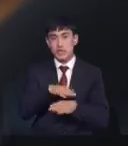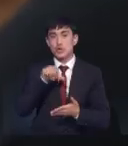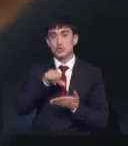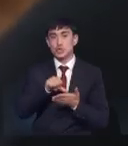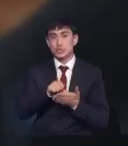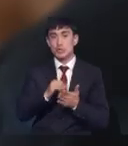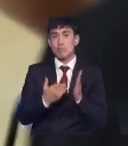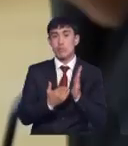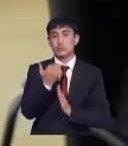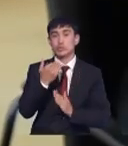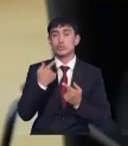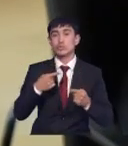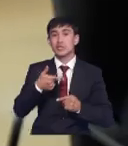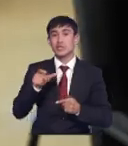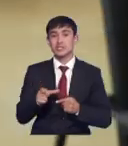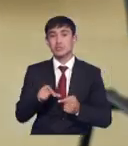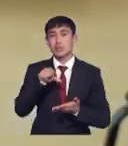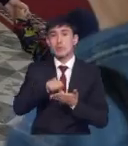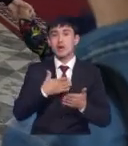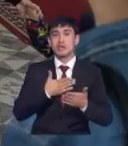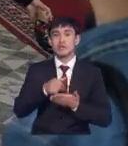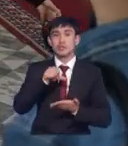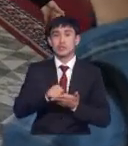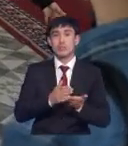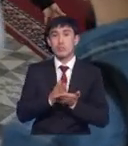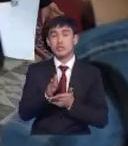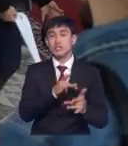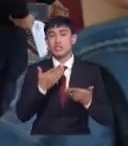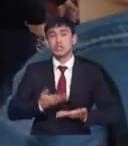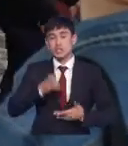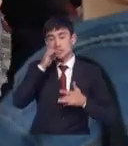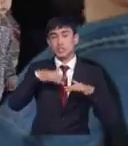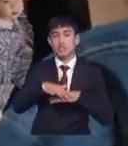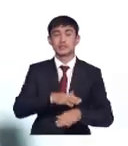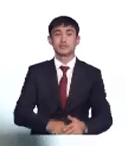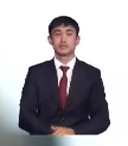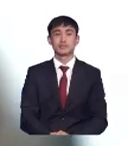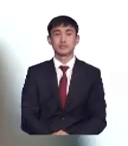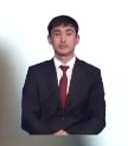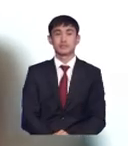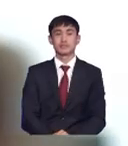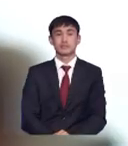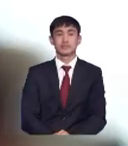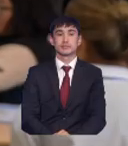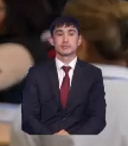их участие пробуждает других граждан принимать активное участие в политической жизни страны.